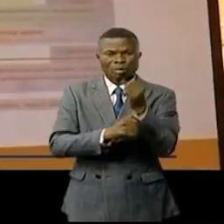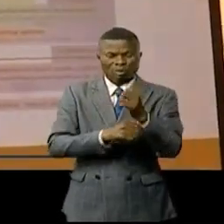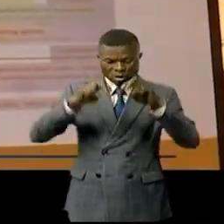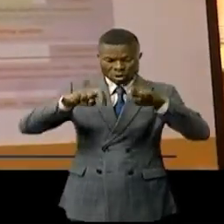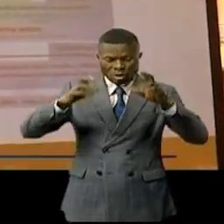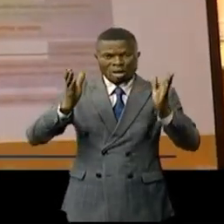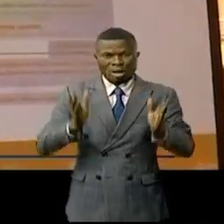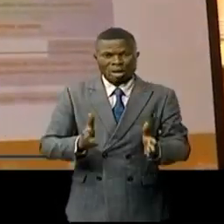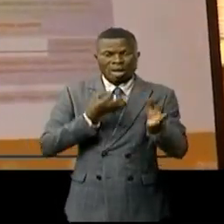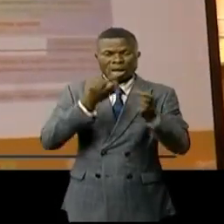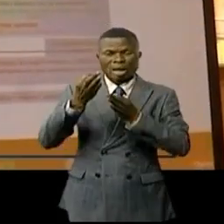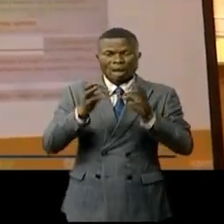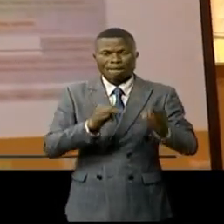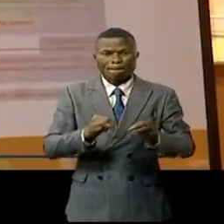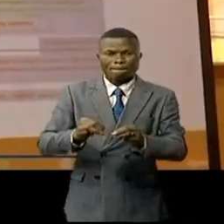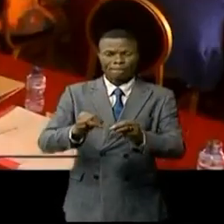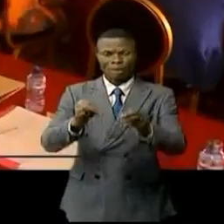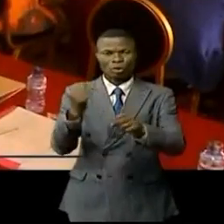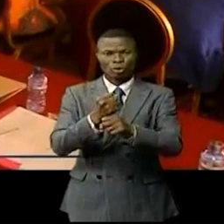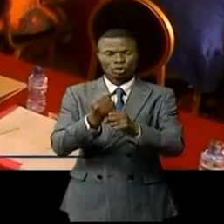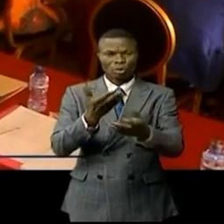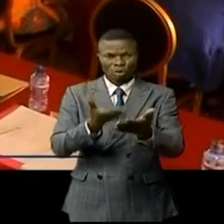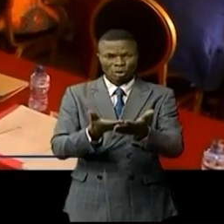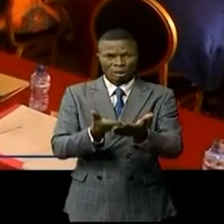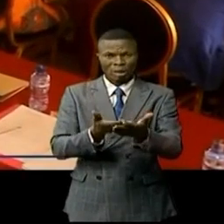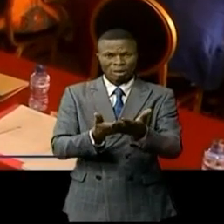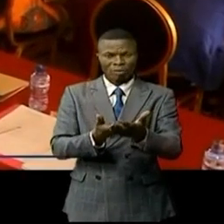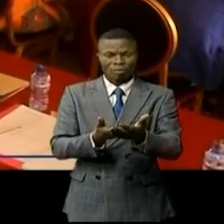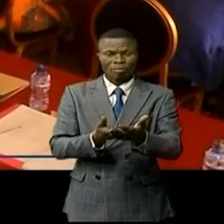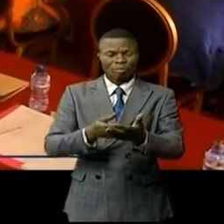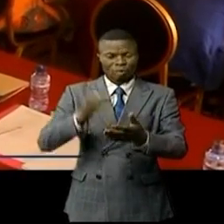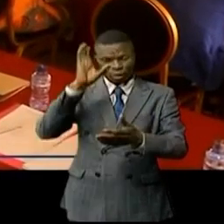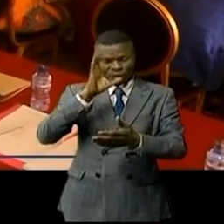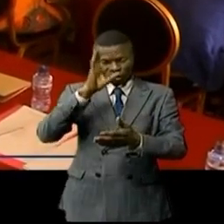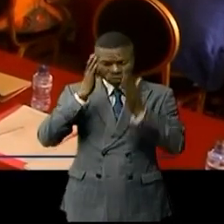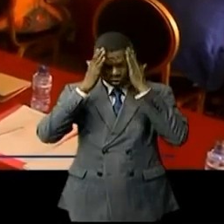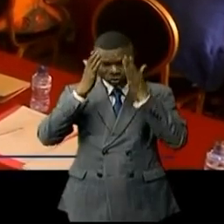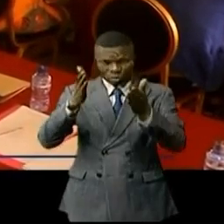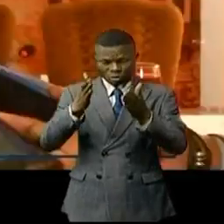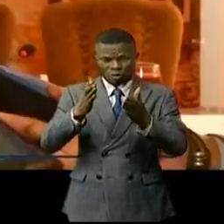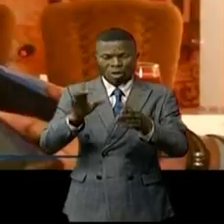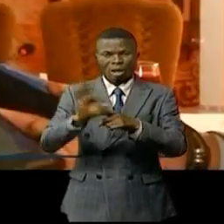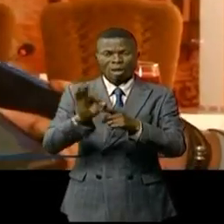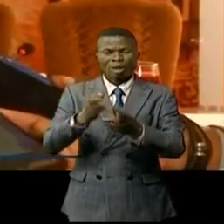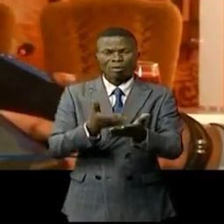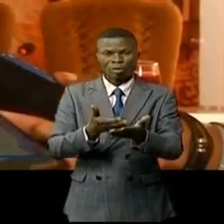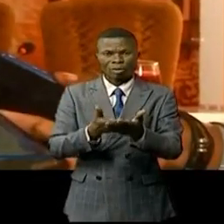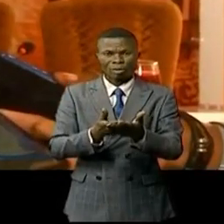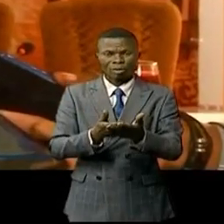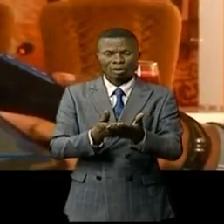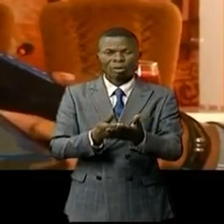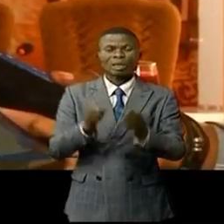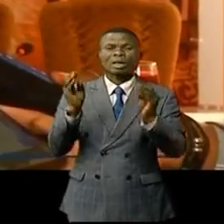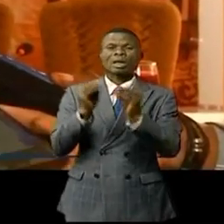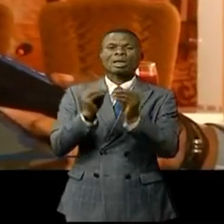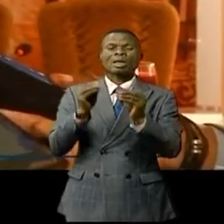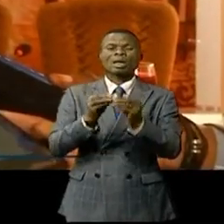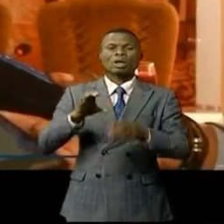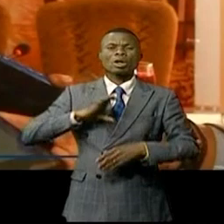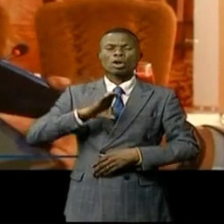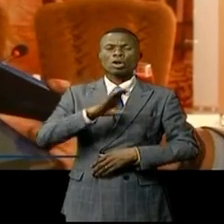ont étalé la méthodologie et les stats sur lesquels ils se sont basés dans cette étude. C'est la réunion du comité